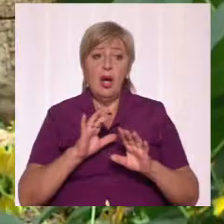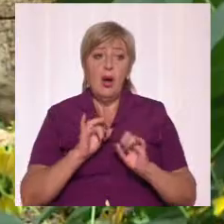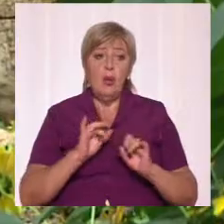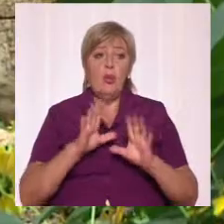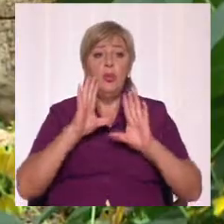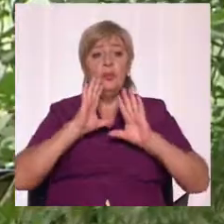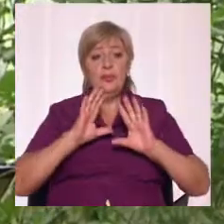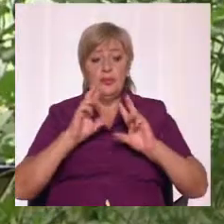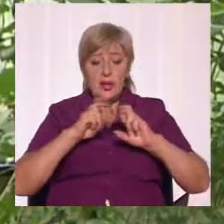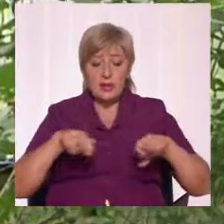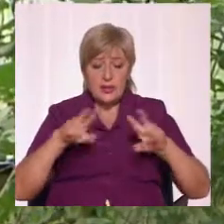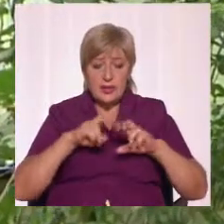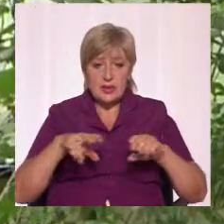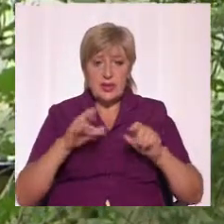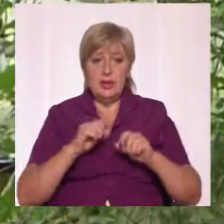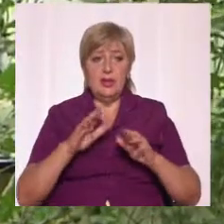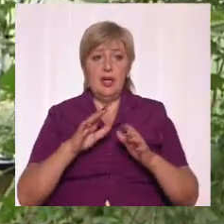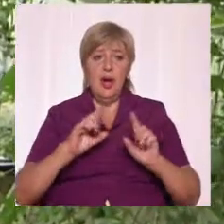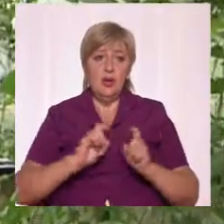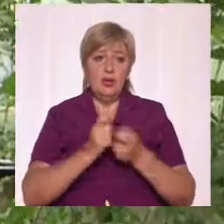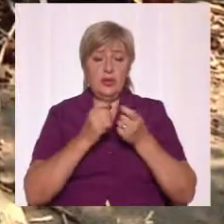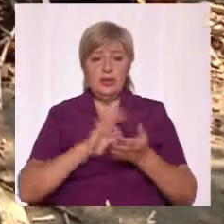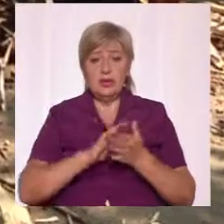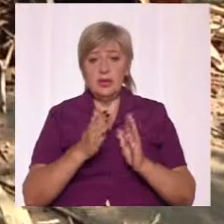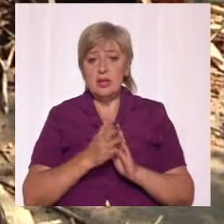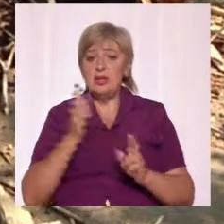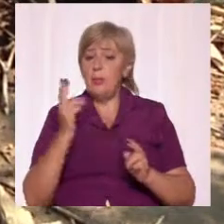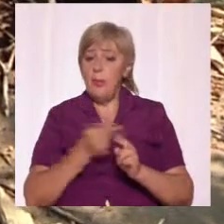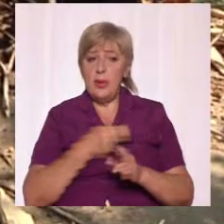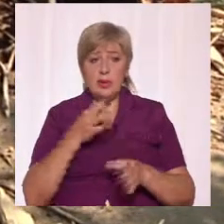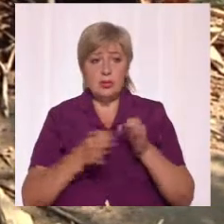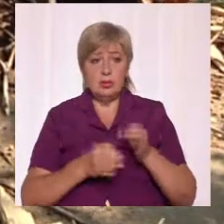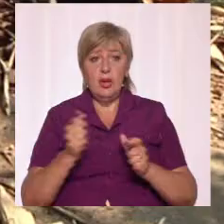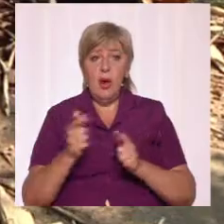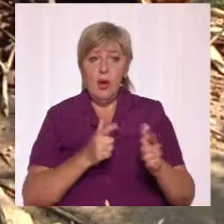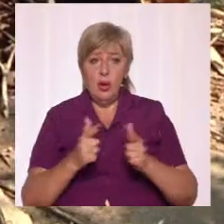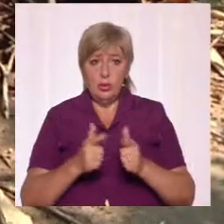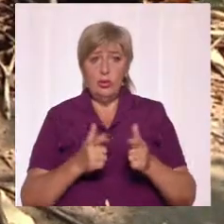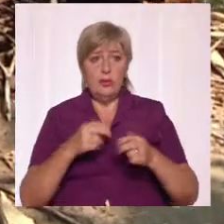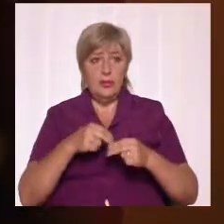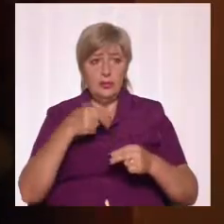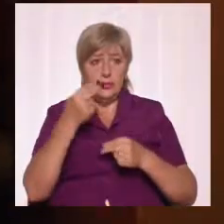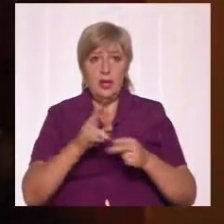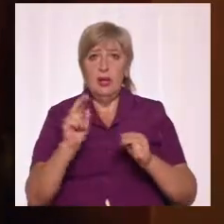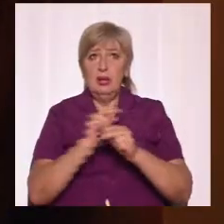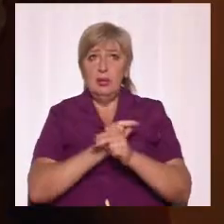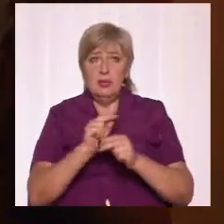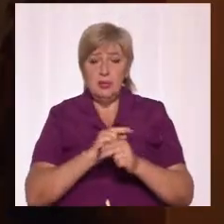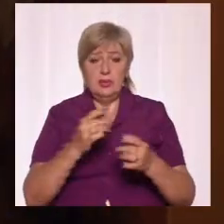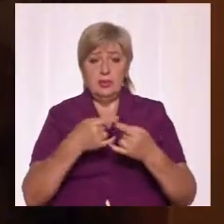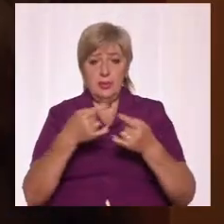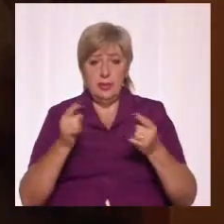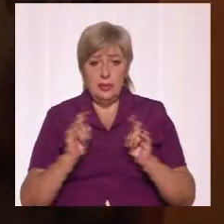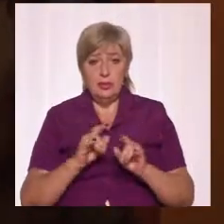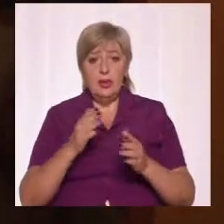конфліктної ситуації без суду. Готові компенсувати усі витрати та виконати ремонтні роботи. Від коментарів на